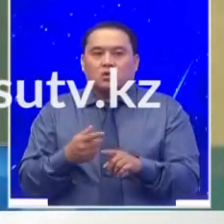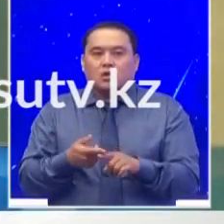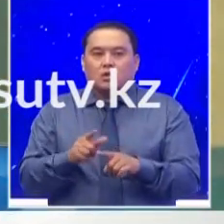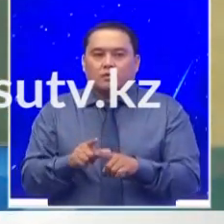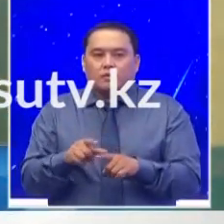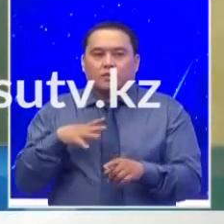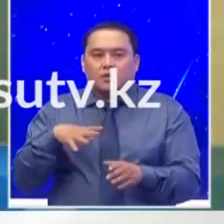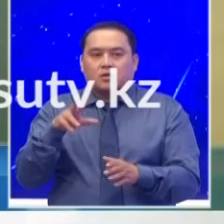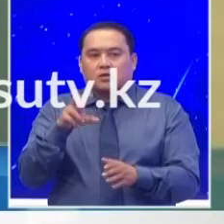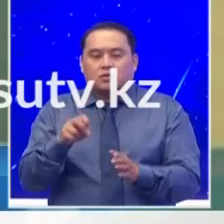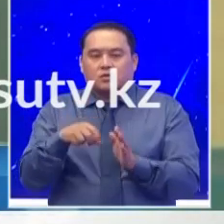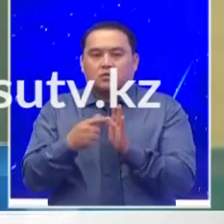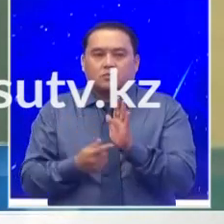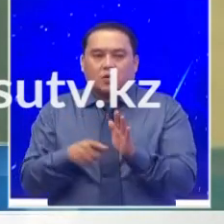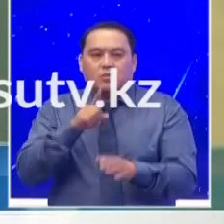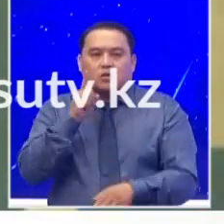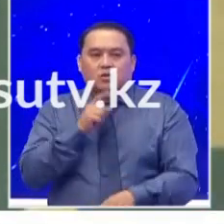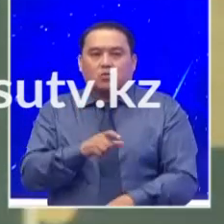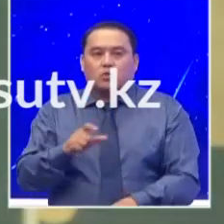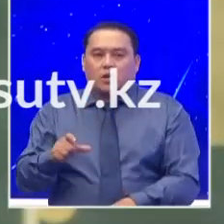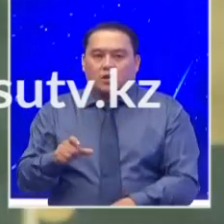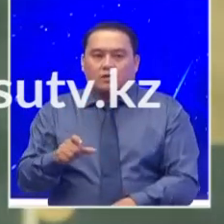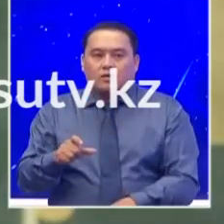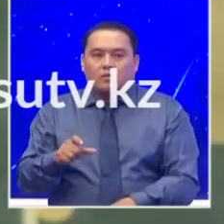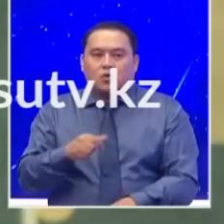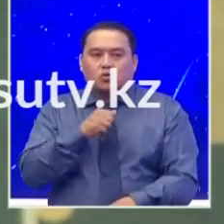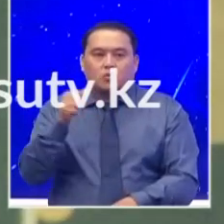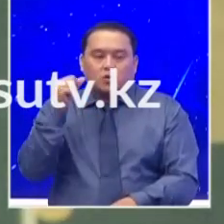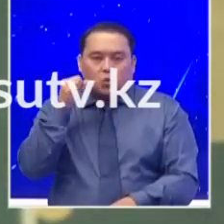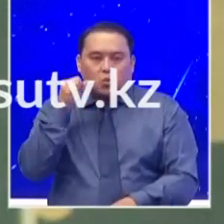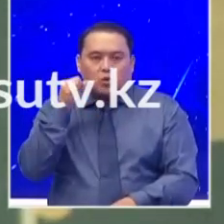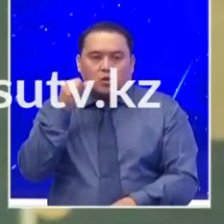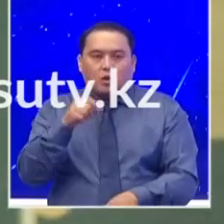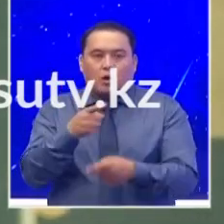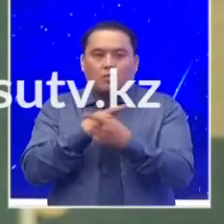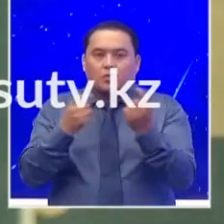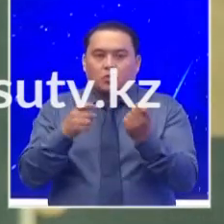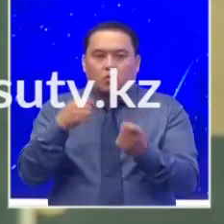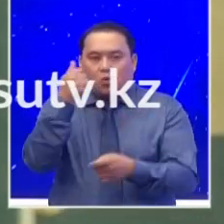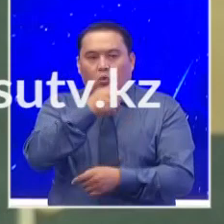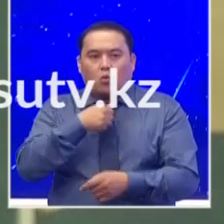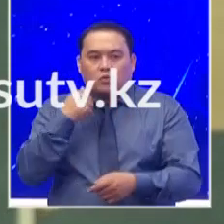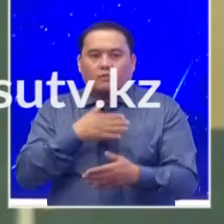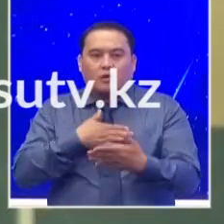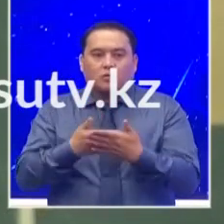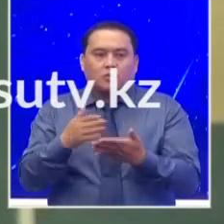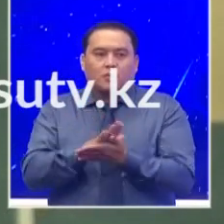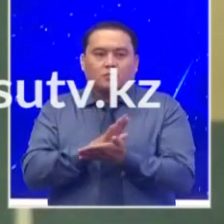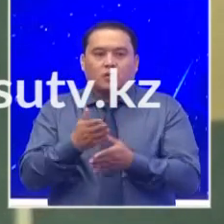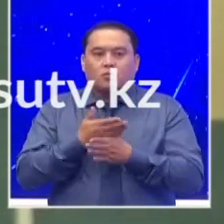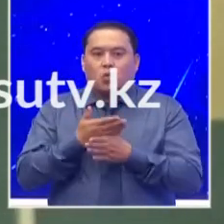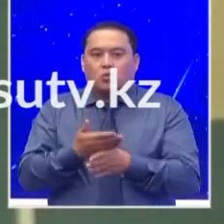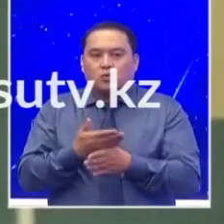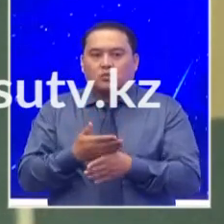работах было задействовано 317 молодых людей. В прошлом году, объявленным годом волонтеров, это